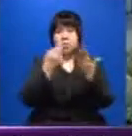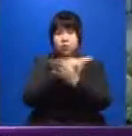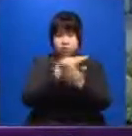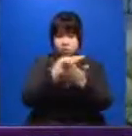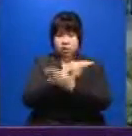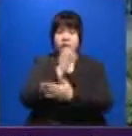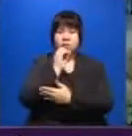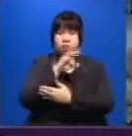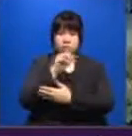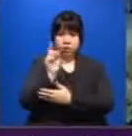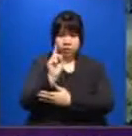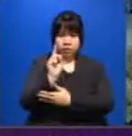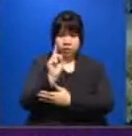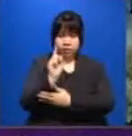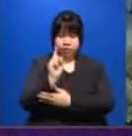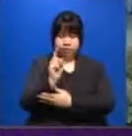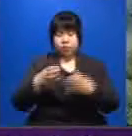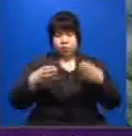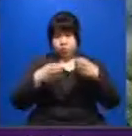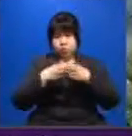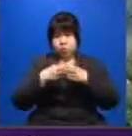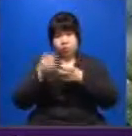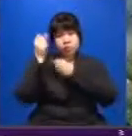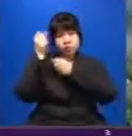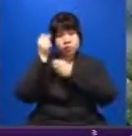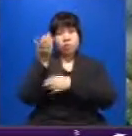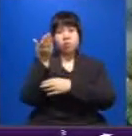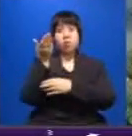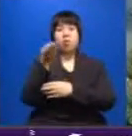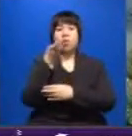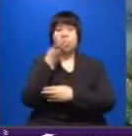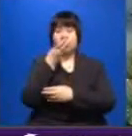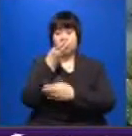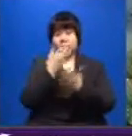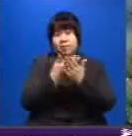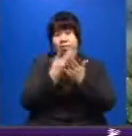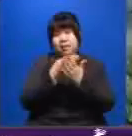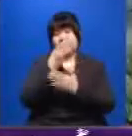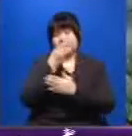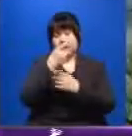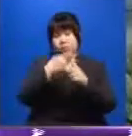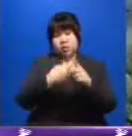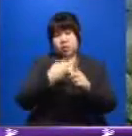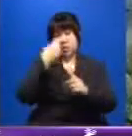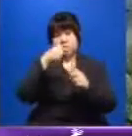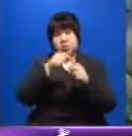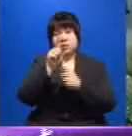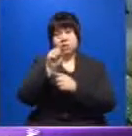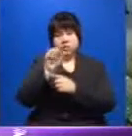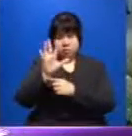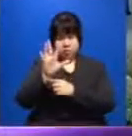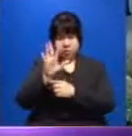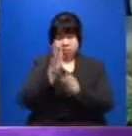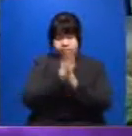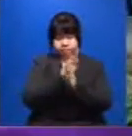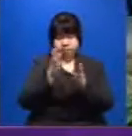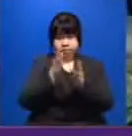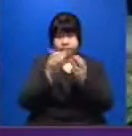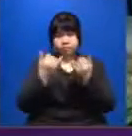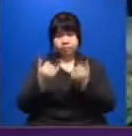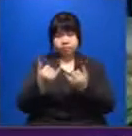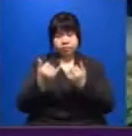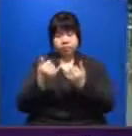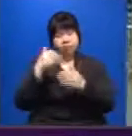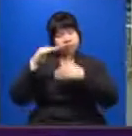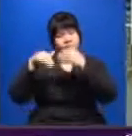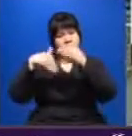ว่าหลังจากชาวนารวมตัวกันออกมาเรียกร้องเงินค่าข้าวตั้งแต่วันที่ 25มกราคมแต่จนถึงขณะนี้ยังไม่มีความ